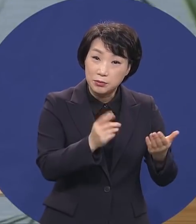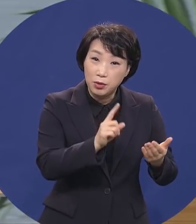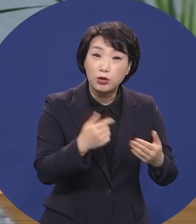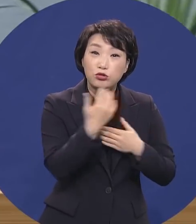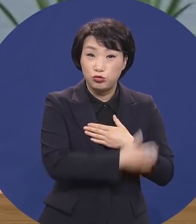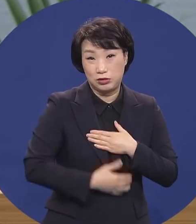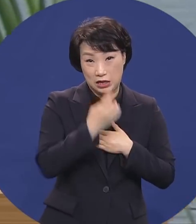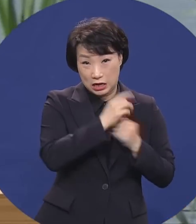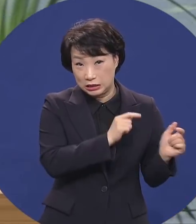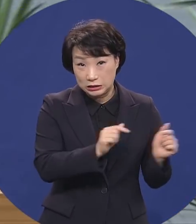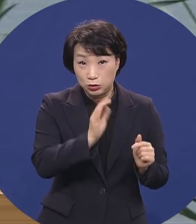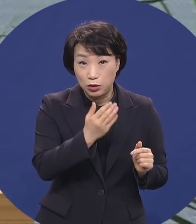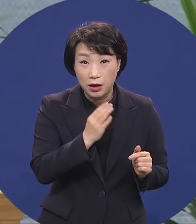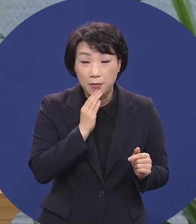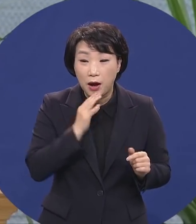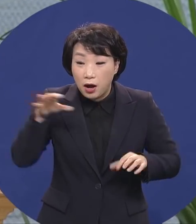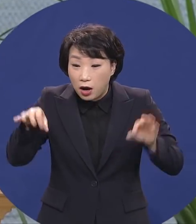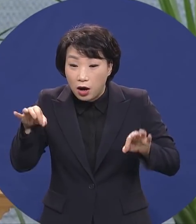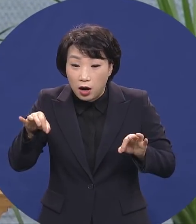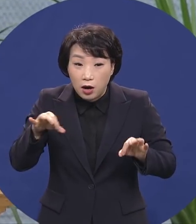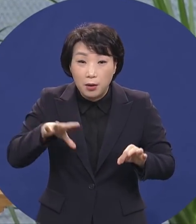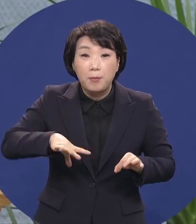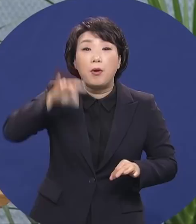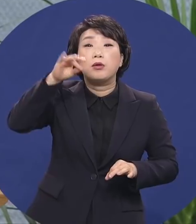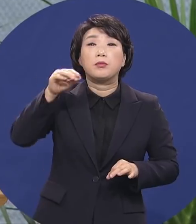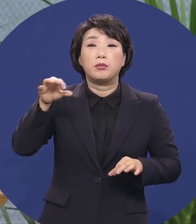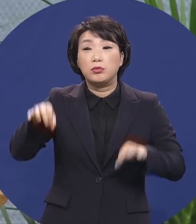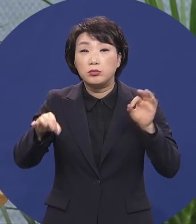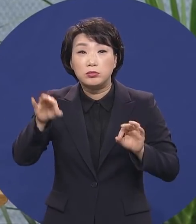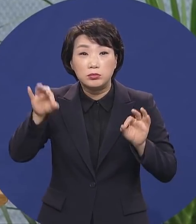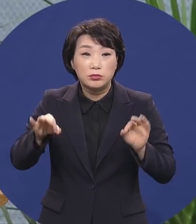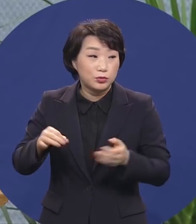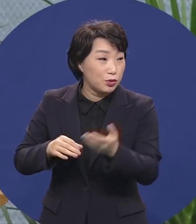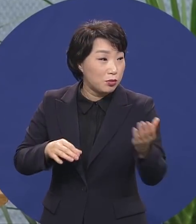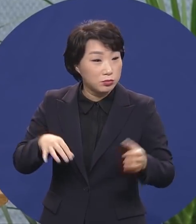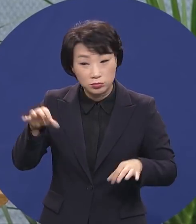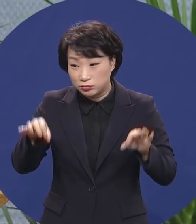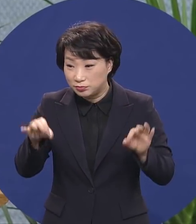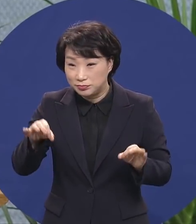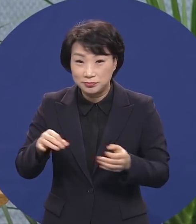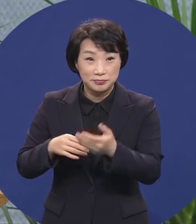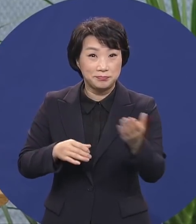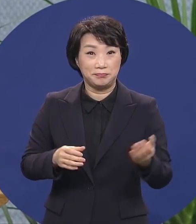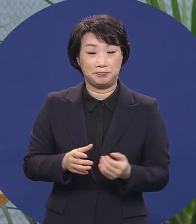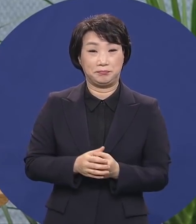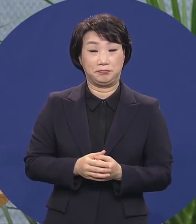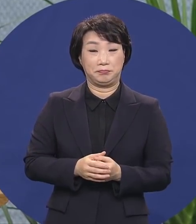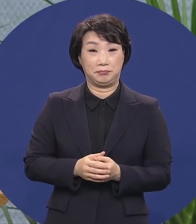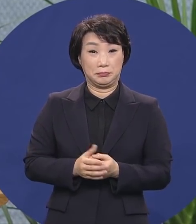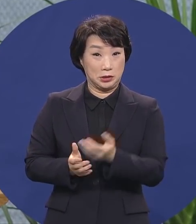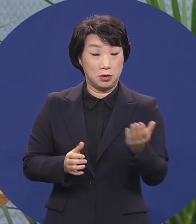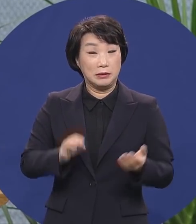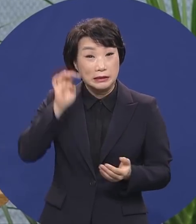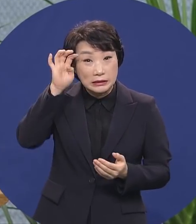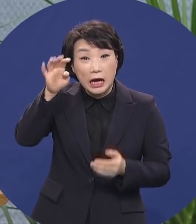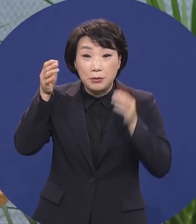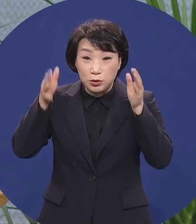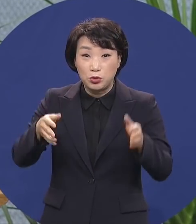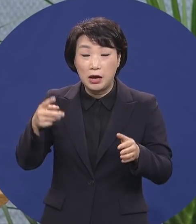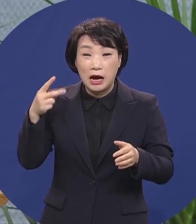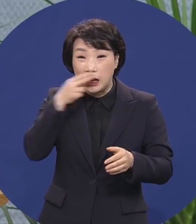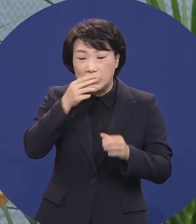양식이니 무엇이 우선돼야 하느냐? 무엇이 우선돼야 하느냐? 이 40일을